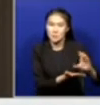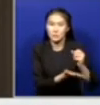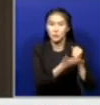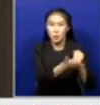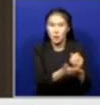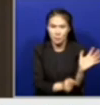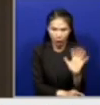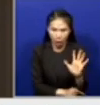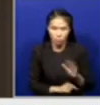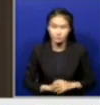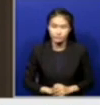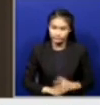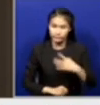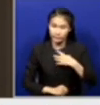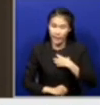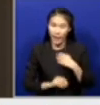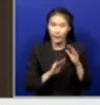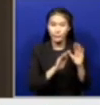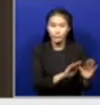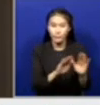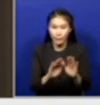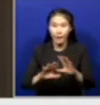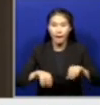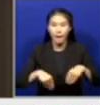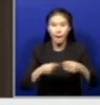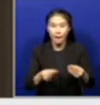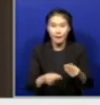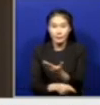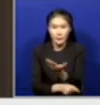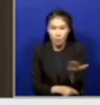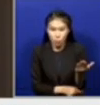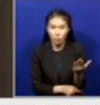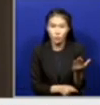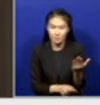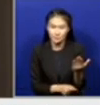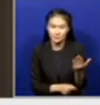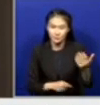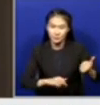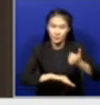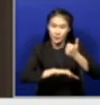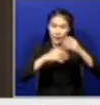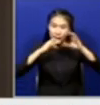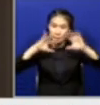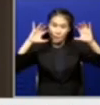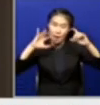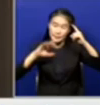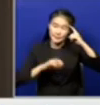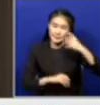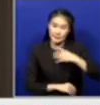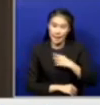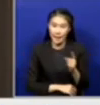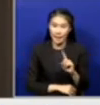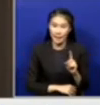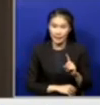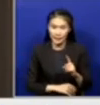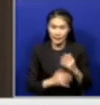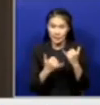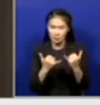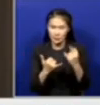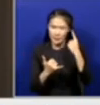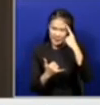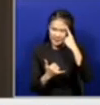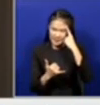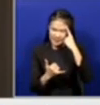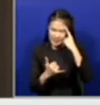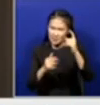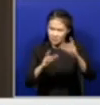ท่านประธานครับก็อยากจะฝากต่อท่านรัฐบาลทางรัฐบาลไปว่าได้โปรดนะครับระลึกถึ